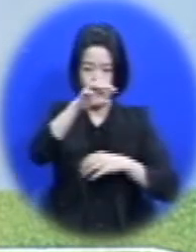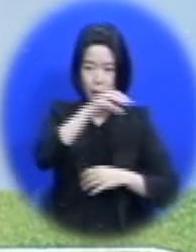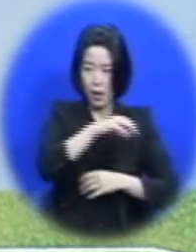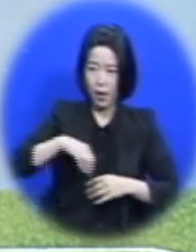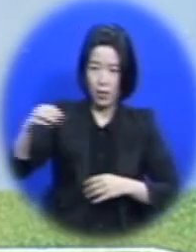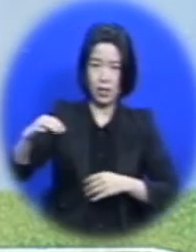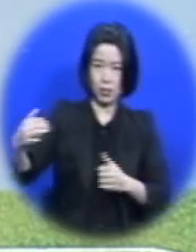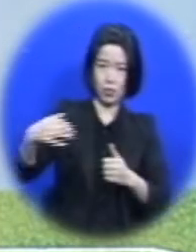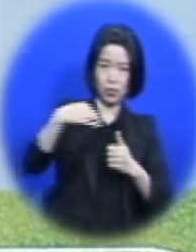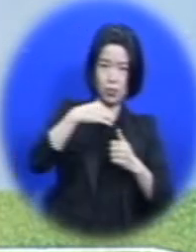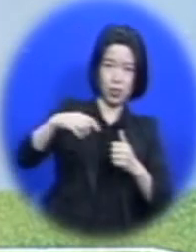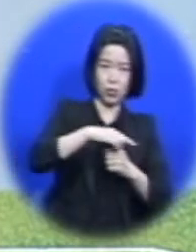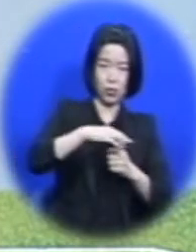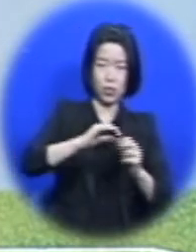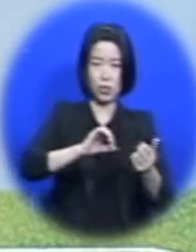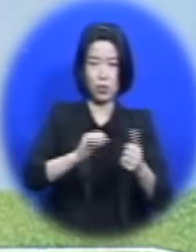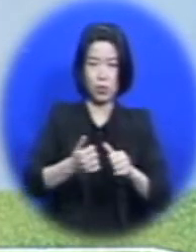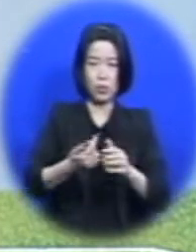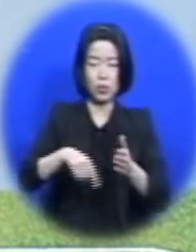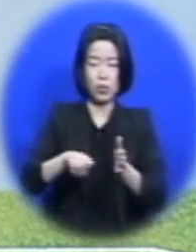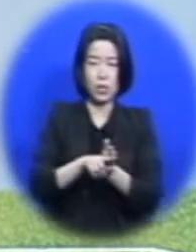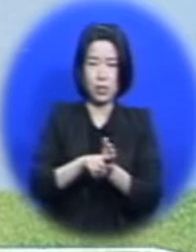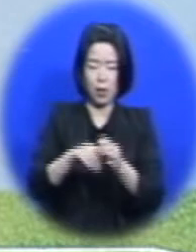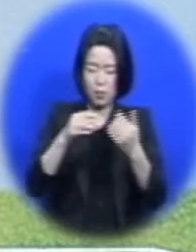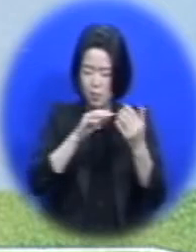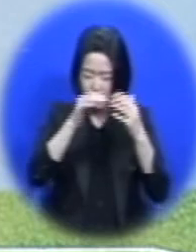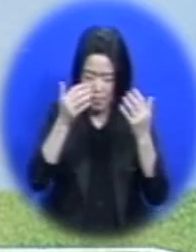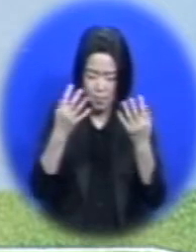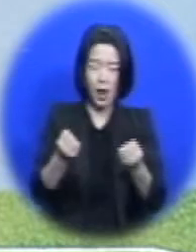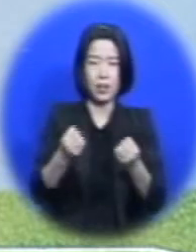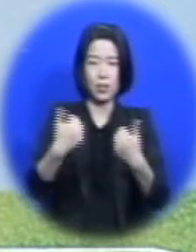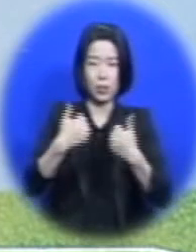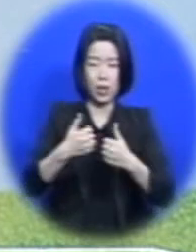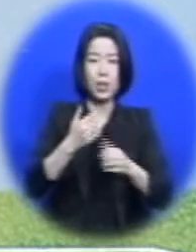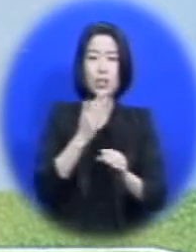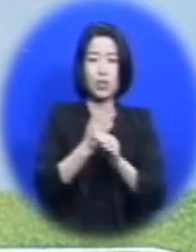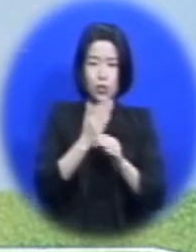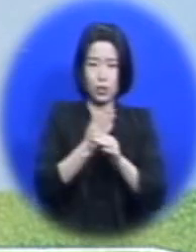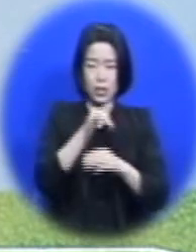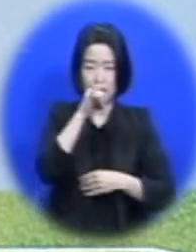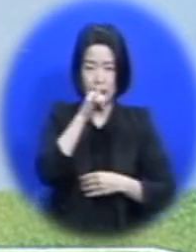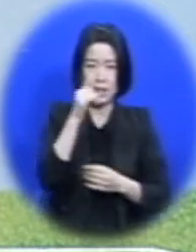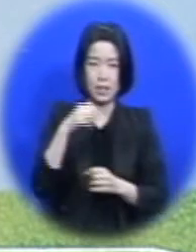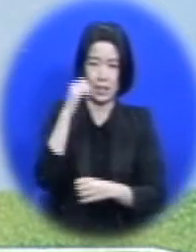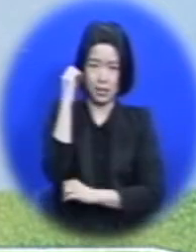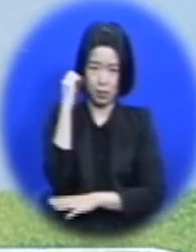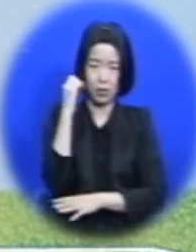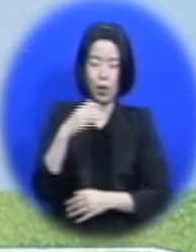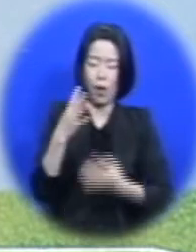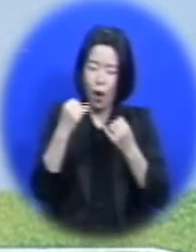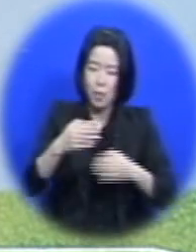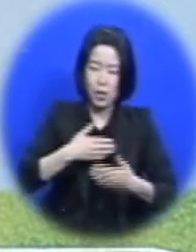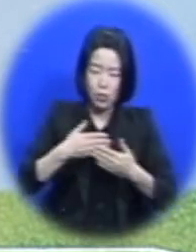죽이려고 온갖 모의를 다하고 있는 이런 처지에서 얼마나 두렵고 또 얼마나